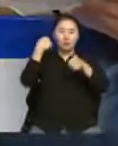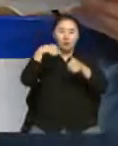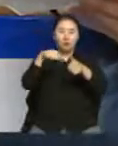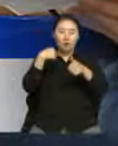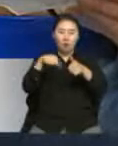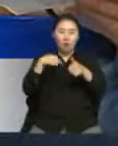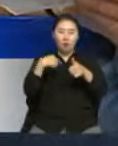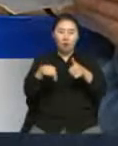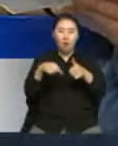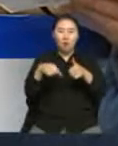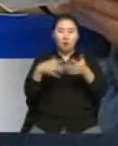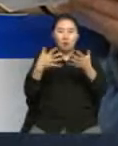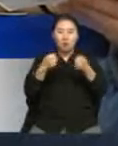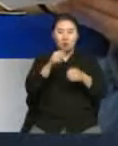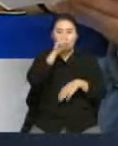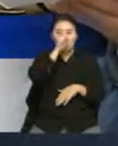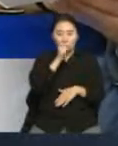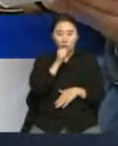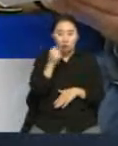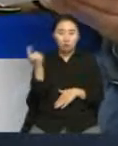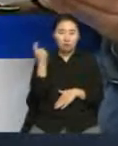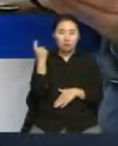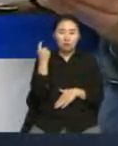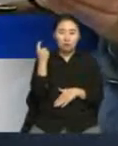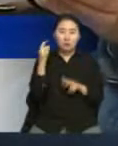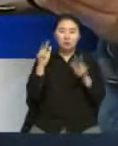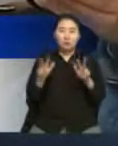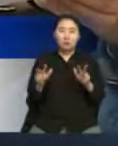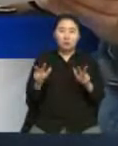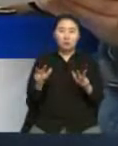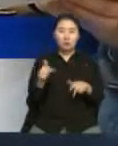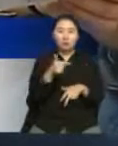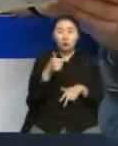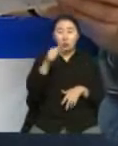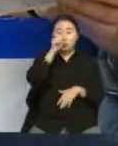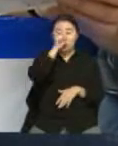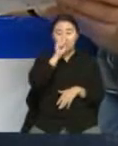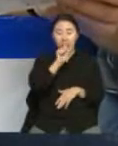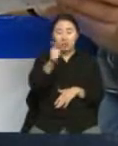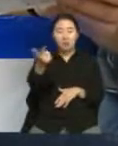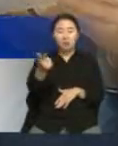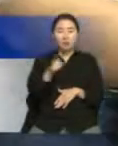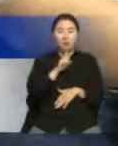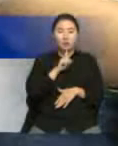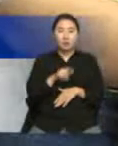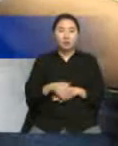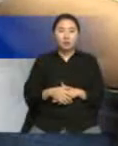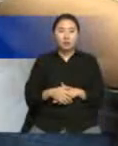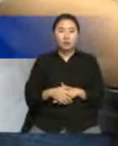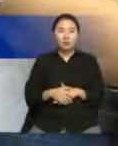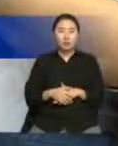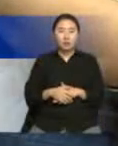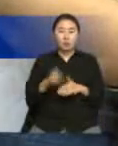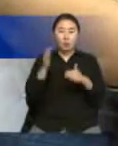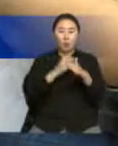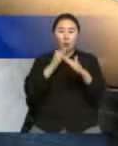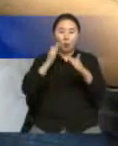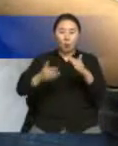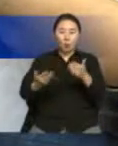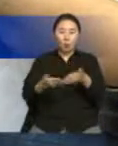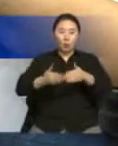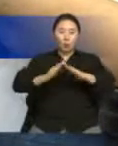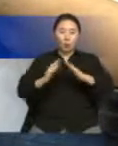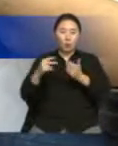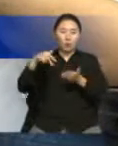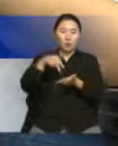얘기를 많이 들었다. 그런데 지금은 학부니 그렇게 썩 별 볼 일은 없다. 공립이 위주가